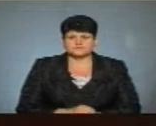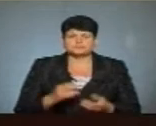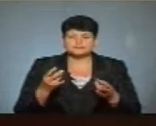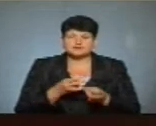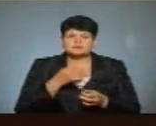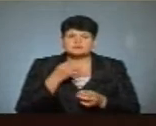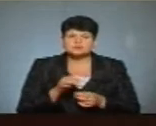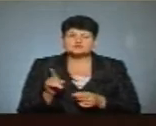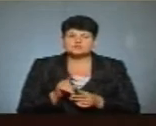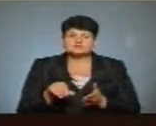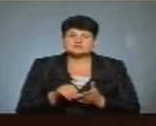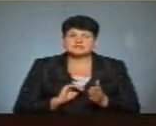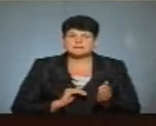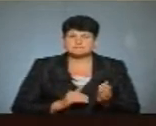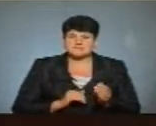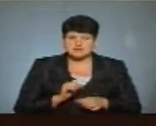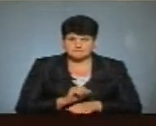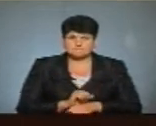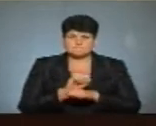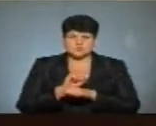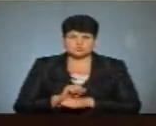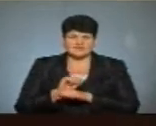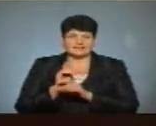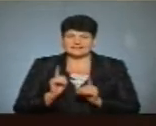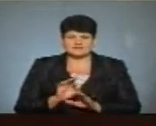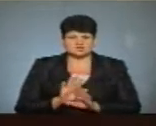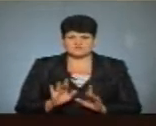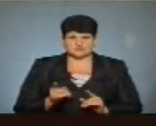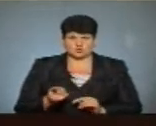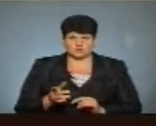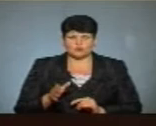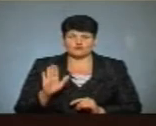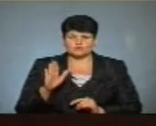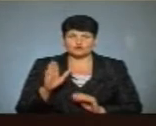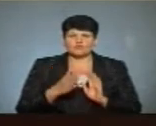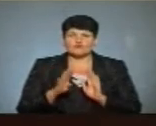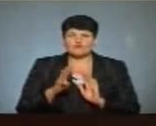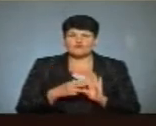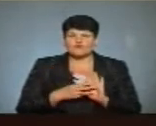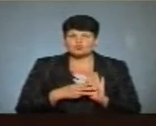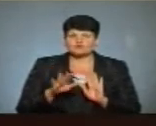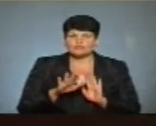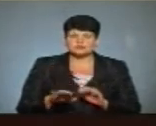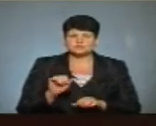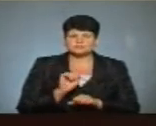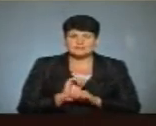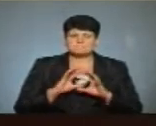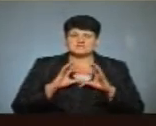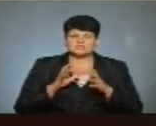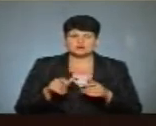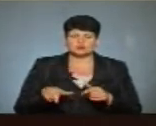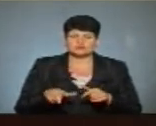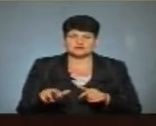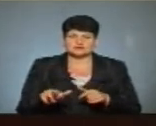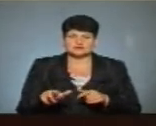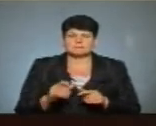зазначити, що представники бізнесу протестували не лише у Тернополі. У вівторок, 8 вересня, перекривали міжнародну трасу